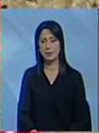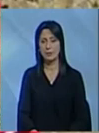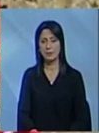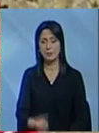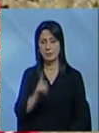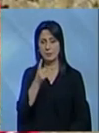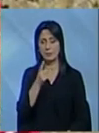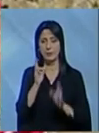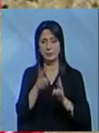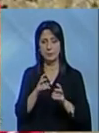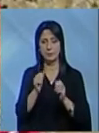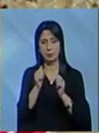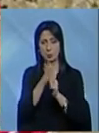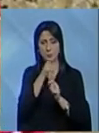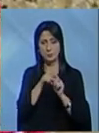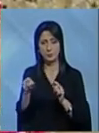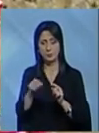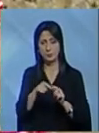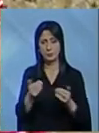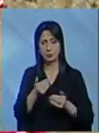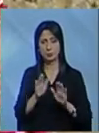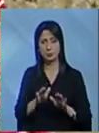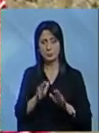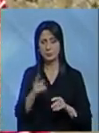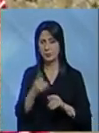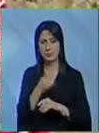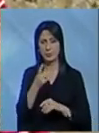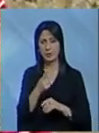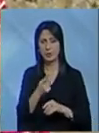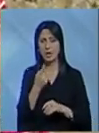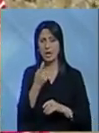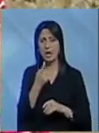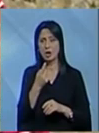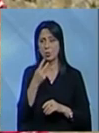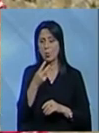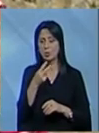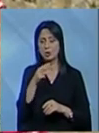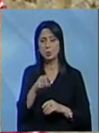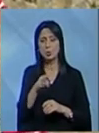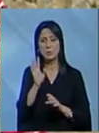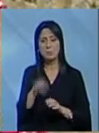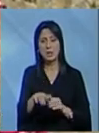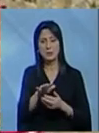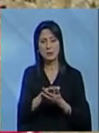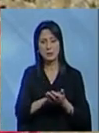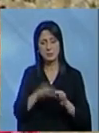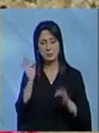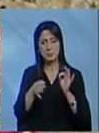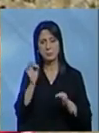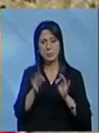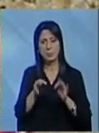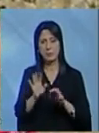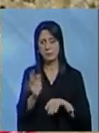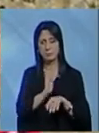პირველი შემთხვევა იყო 15 წლის განმავლობაში აქ ცხოვრობ უკვე და ერთი 20 წუთი მაინც გრძელდებოდა რაც რომ